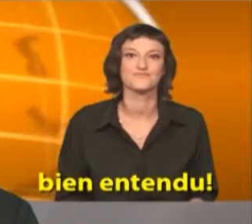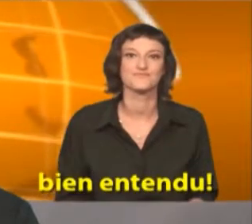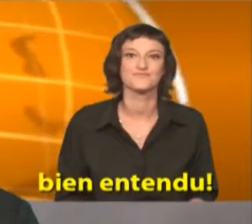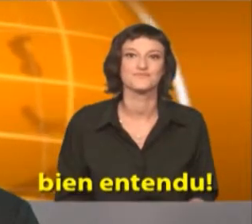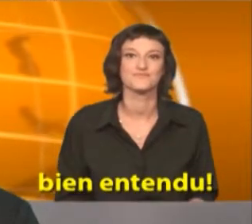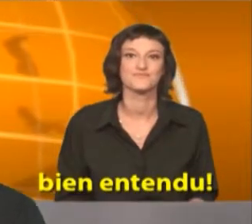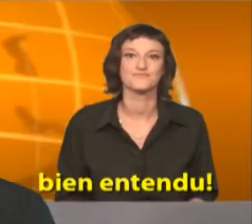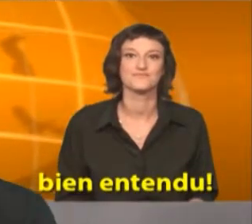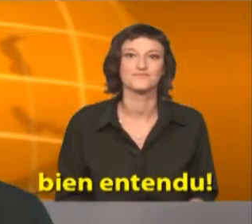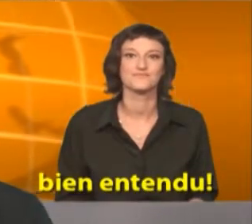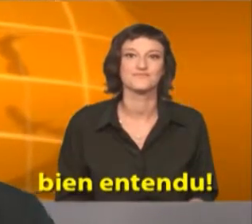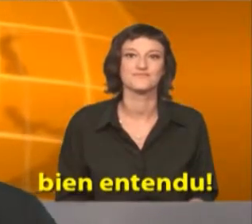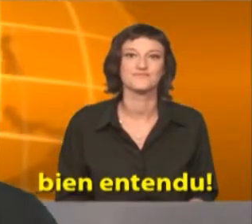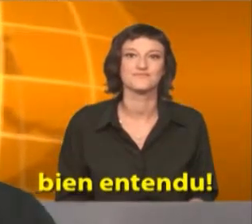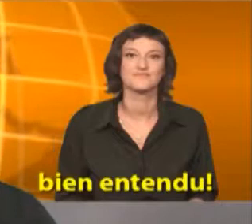Ovviamente.